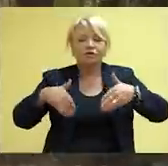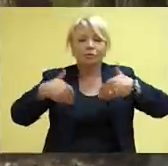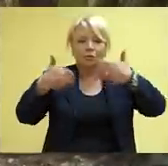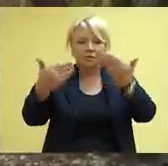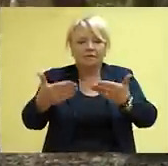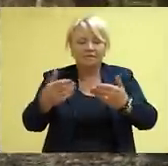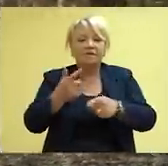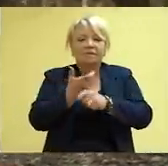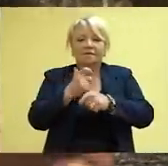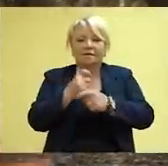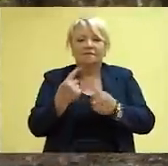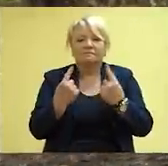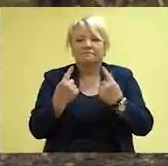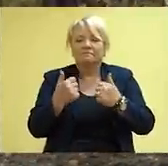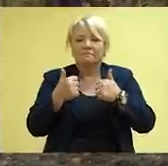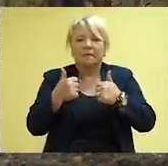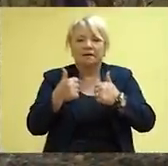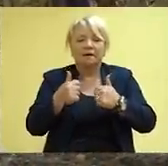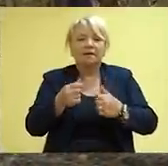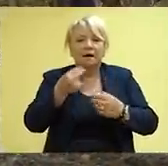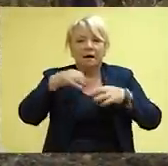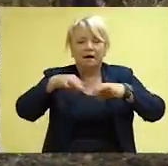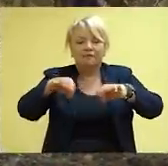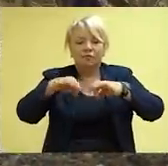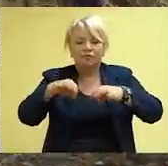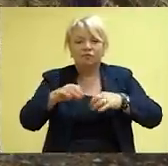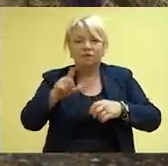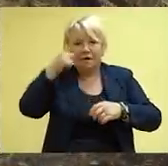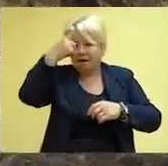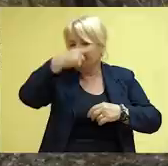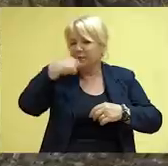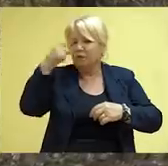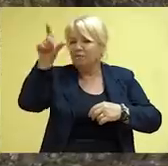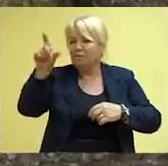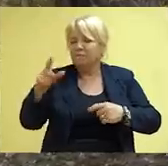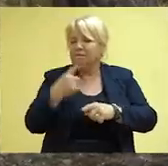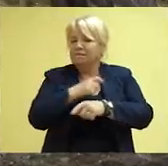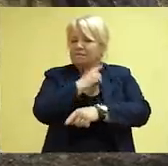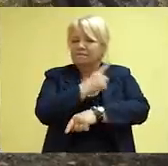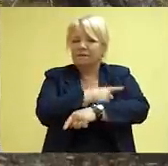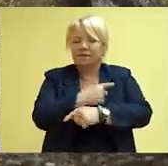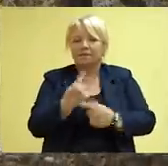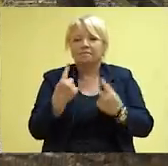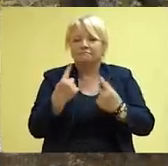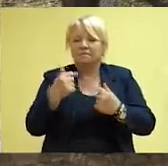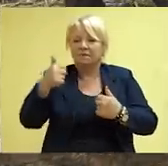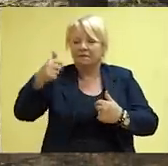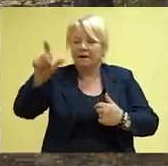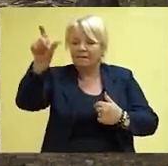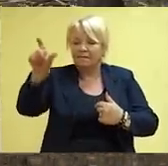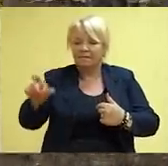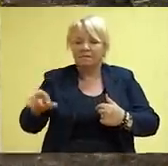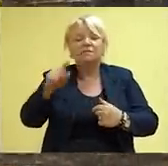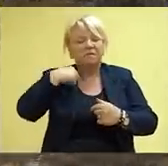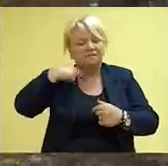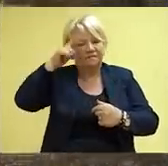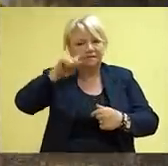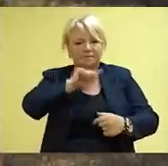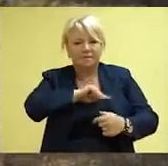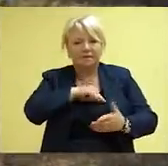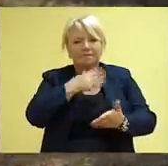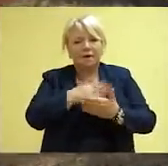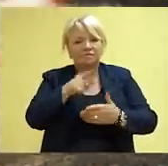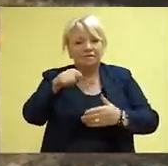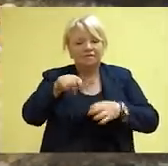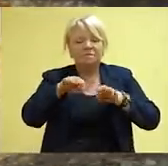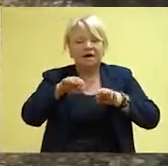Ეს შემოგთავაზებთ ძალიან მაგარ ავტომობილს, ძალიან მაგარი პიროვნების ავტომობილს. დიდი იმედი მაქვს, იცით ეს